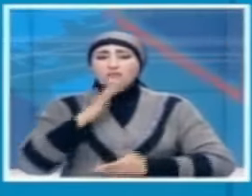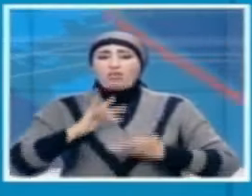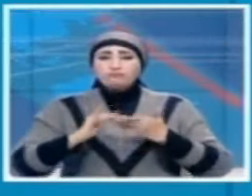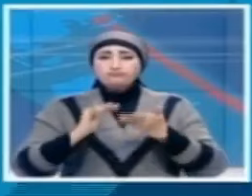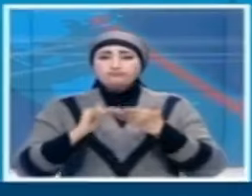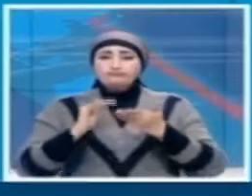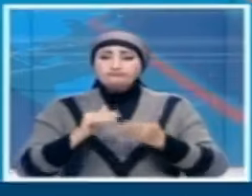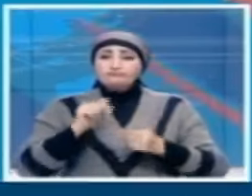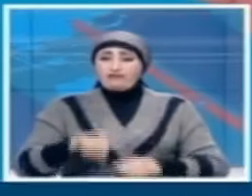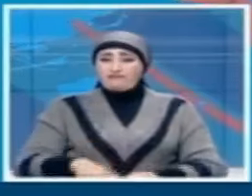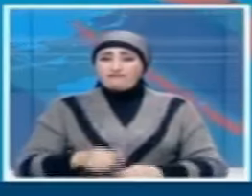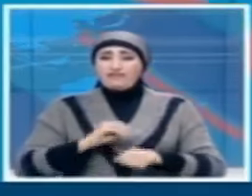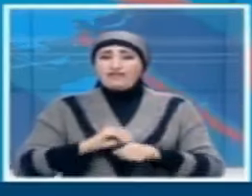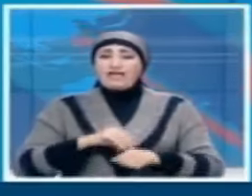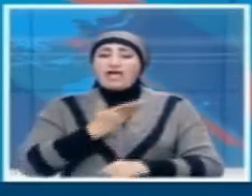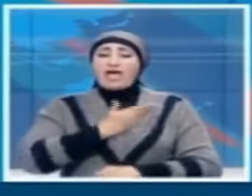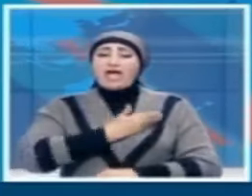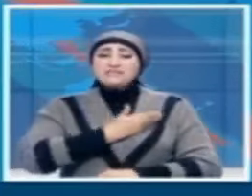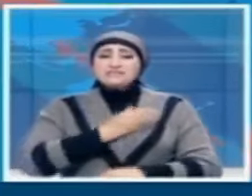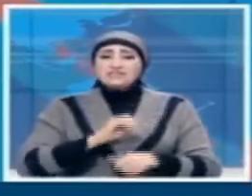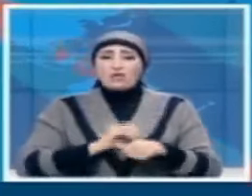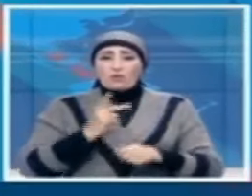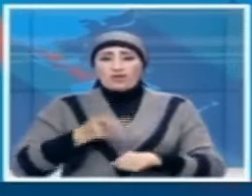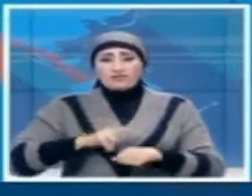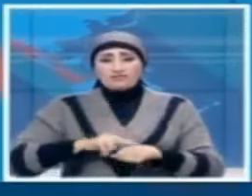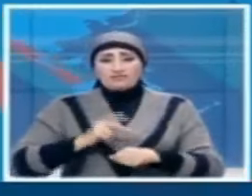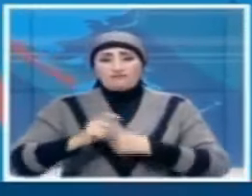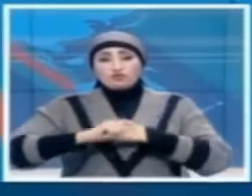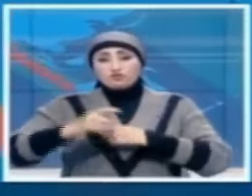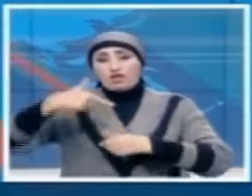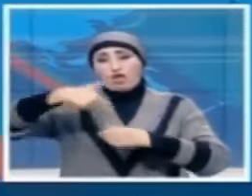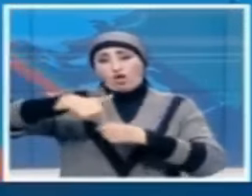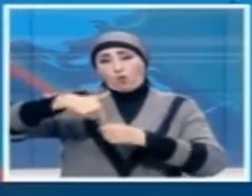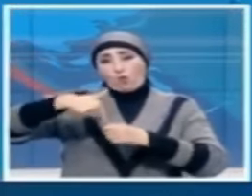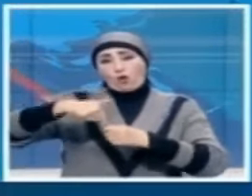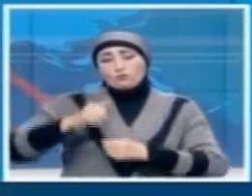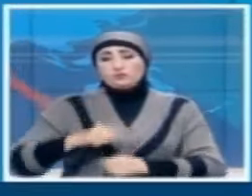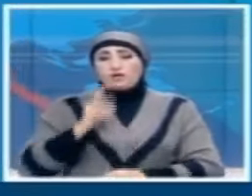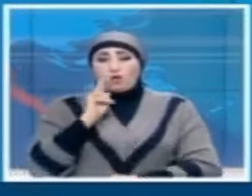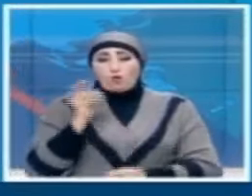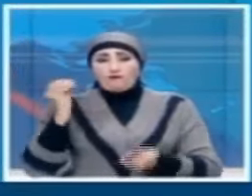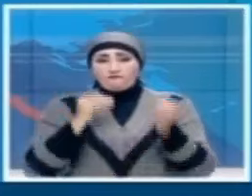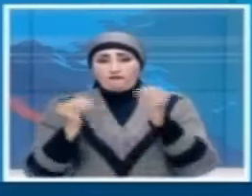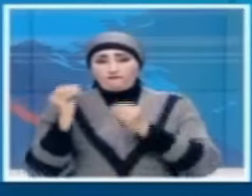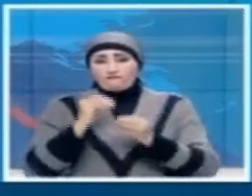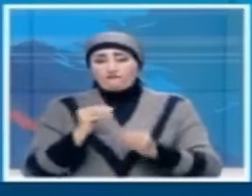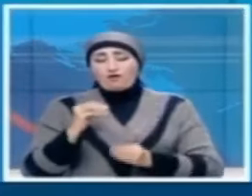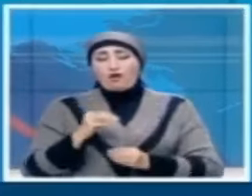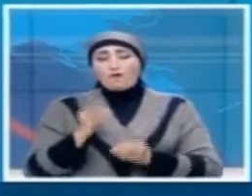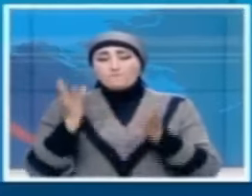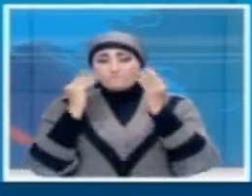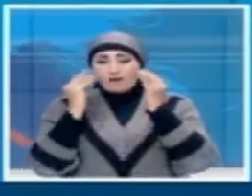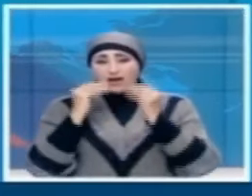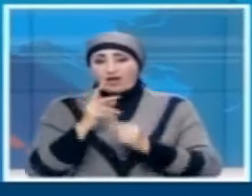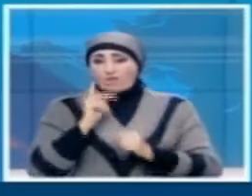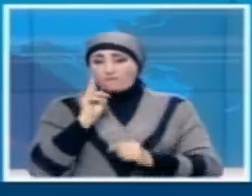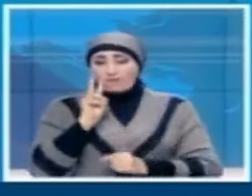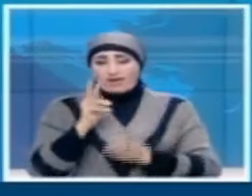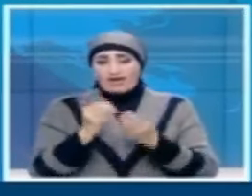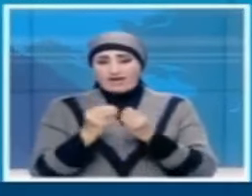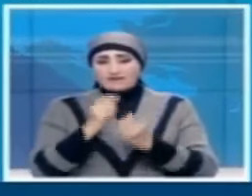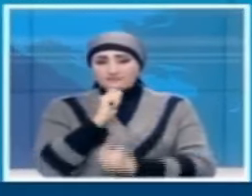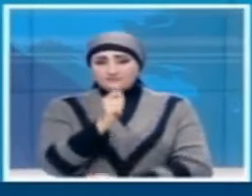والغذائية والإغاثية لقطاع غزة، إضافة إلى شاحنات الوقود. وللمزيد من المتابعة ينضم